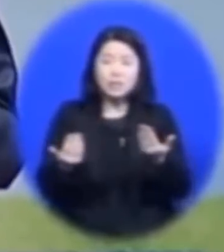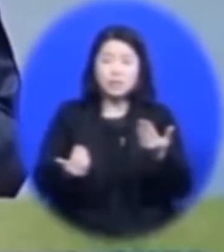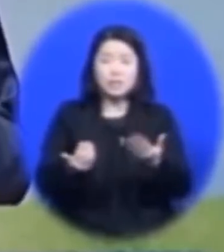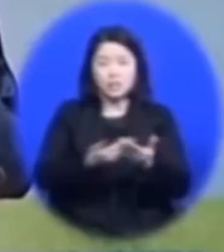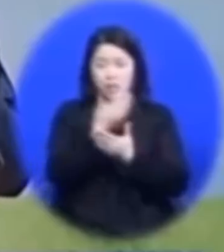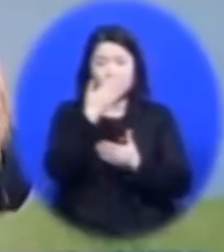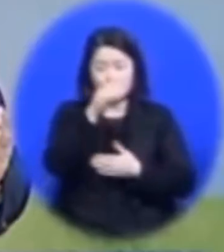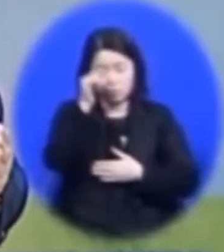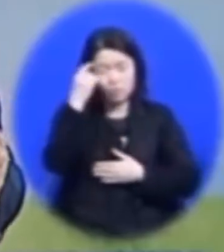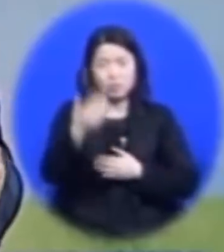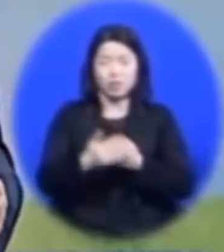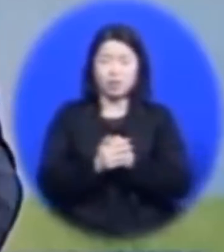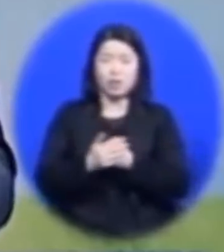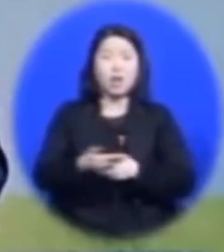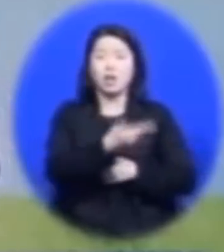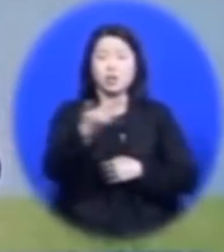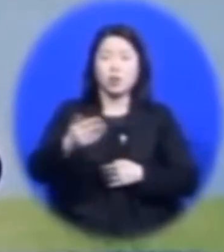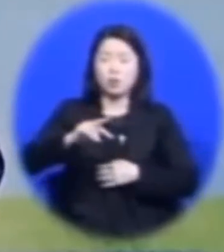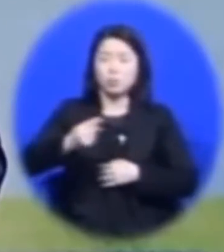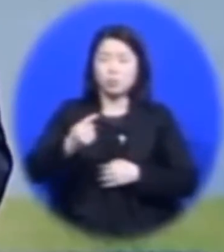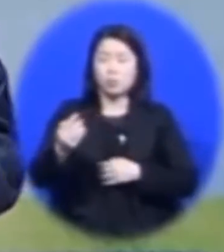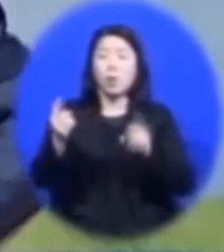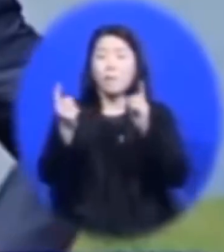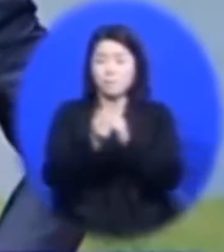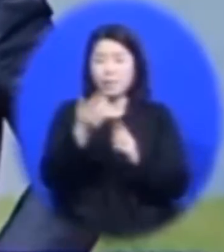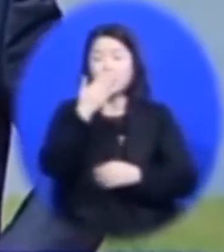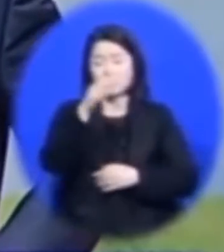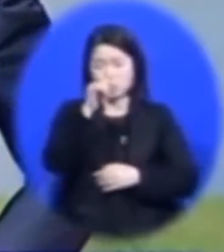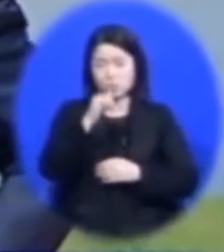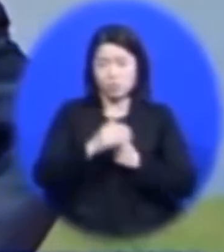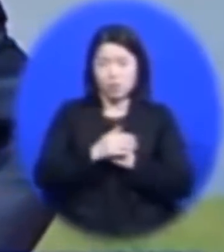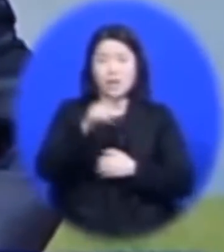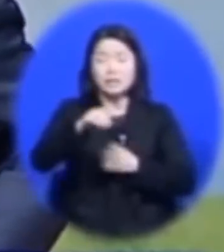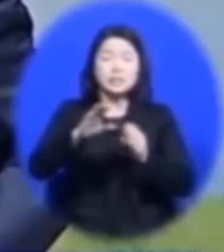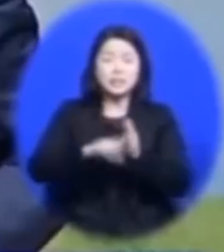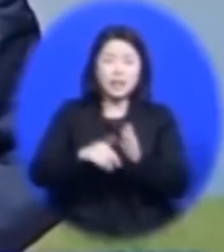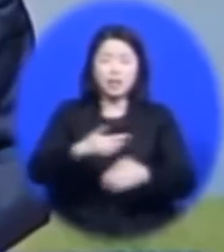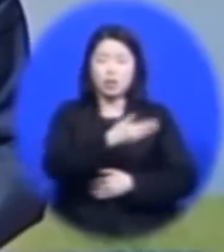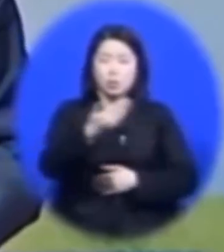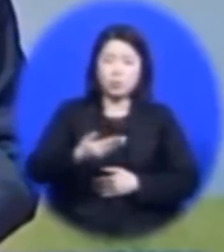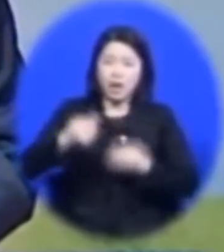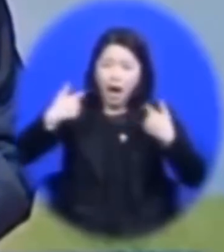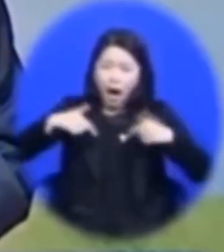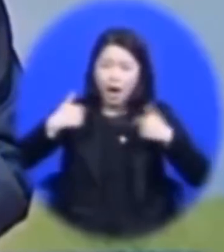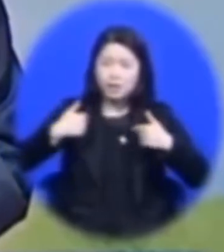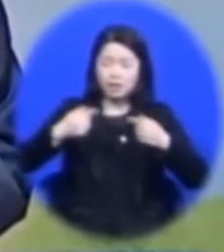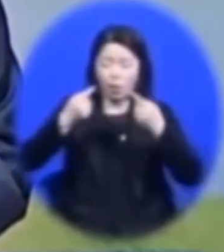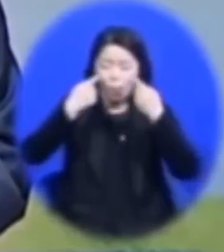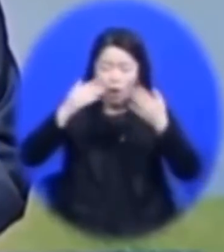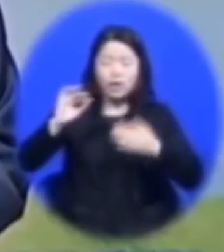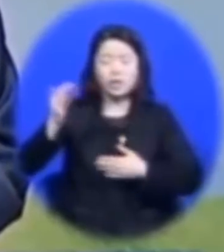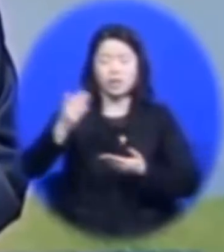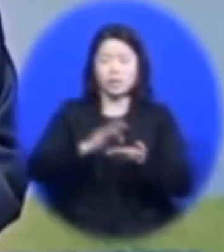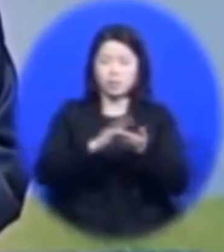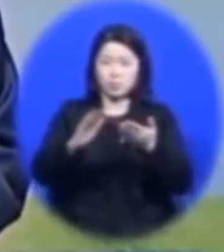일을 여러분들도 만나실 수 있습니다 그때 여러분들이 항상 확인해야 합니다